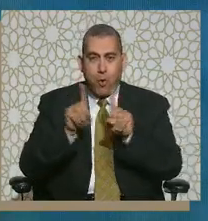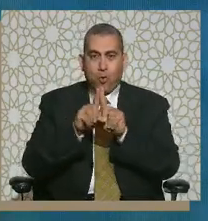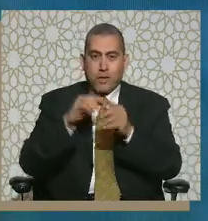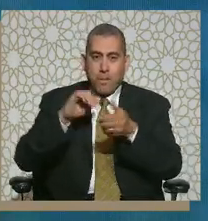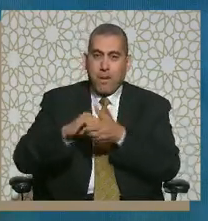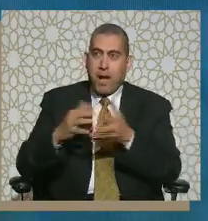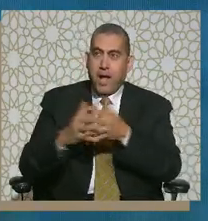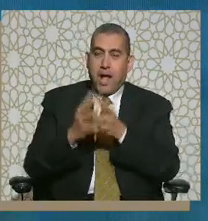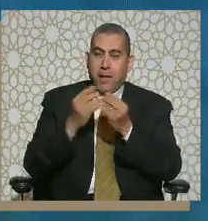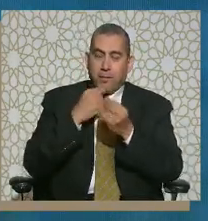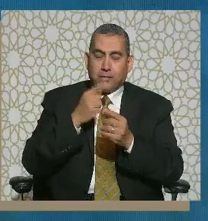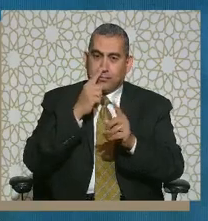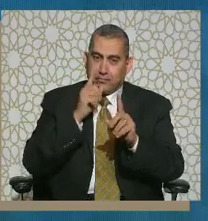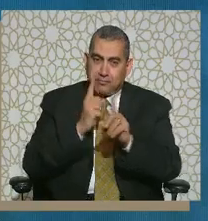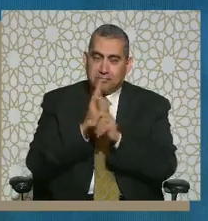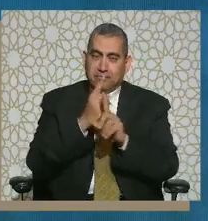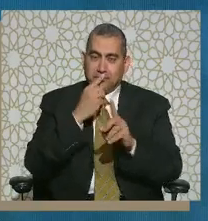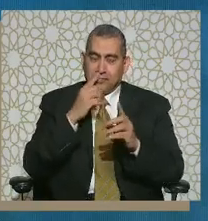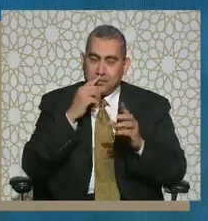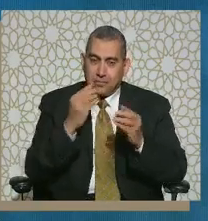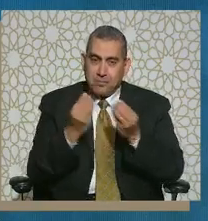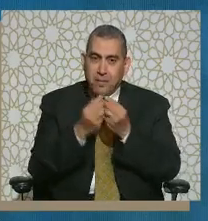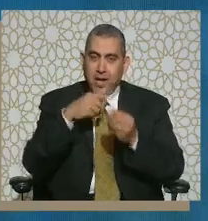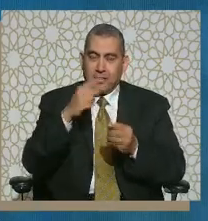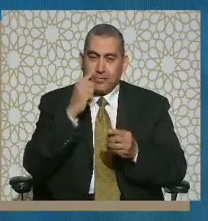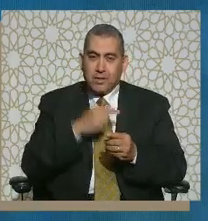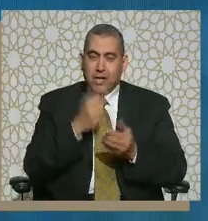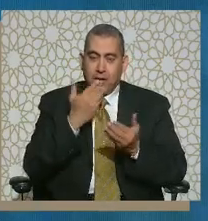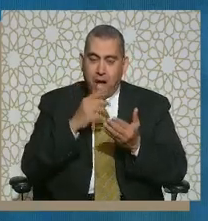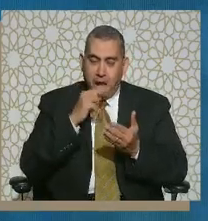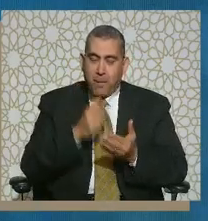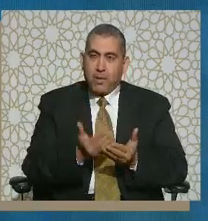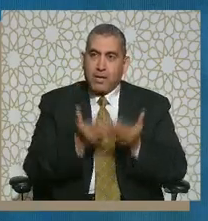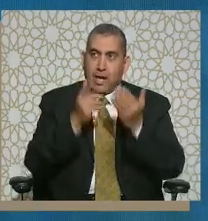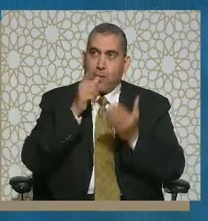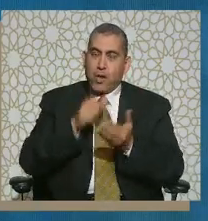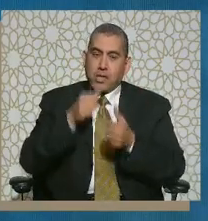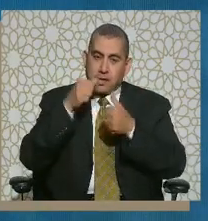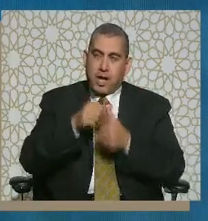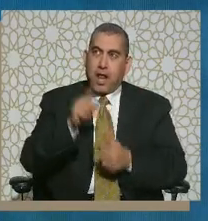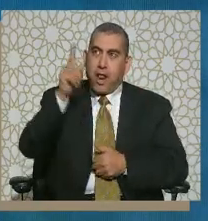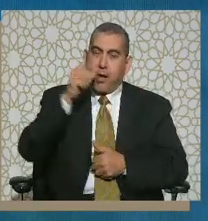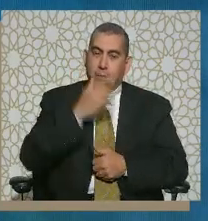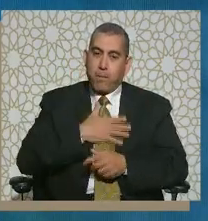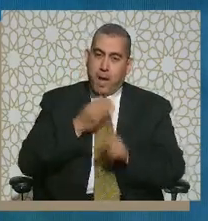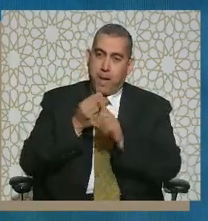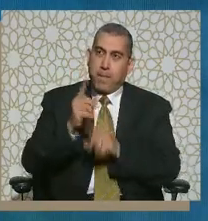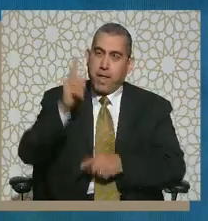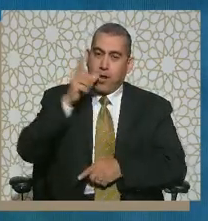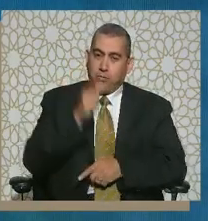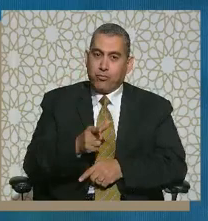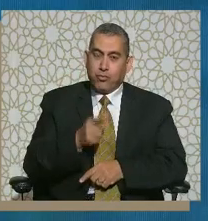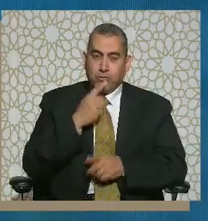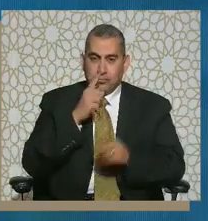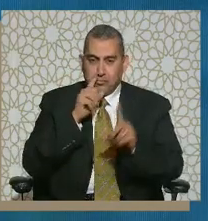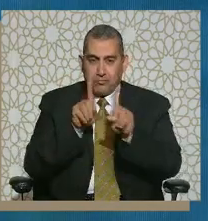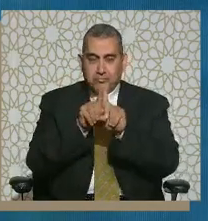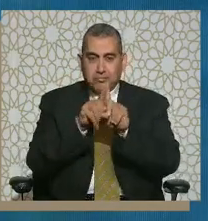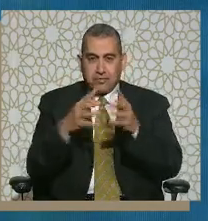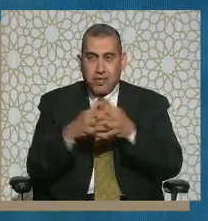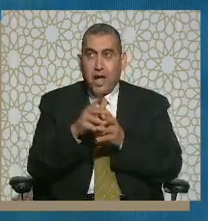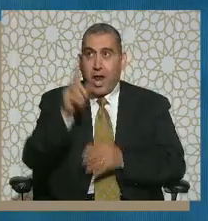وخلونا نأنس بعض في ذكر الله ومحبة الله عشان نأتنس بأن